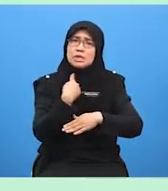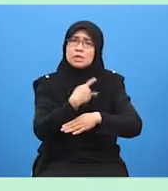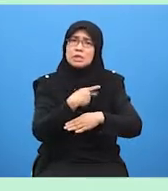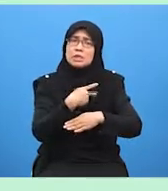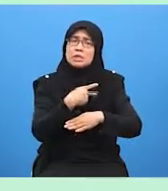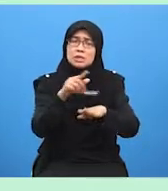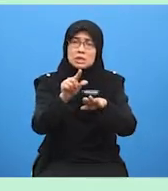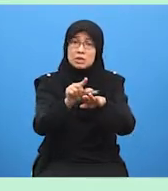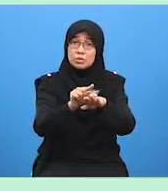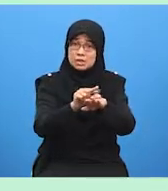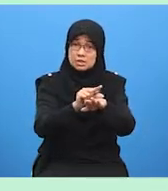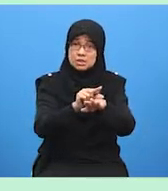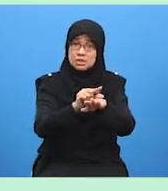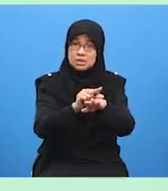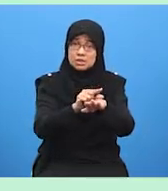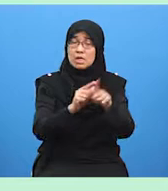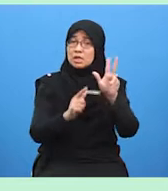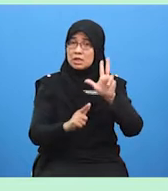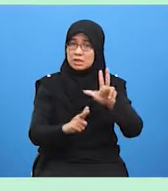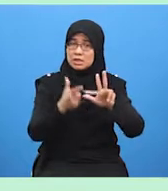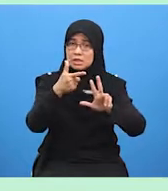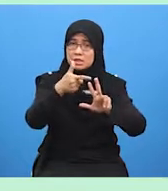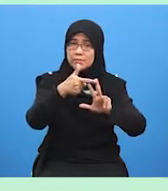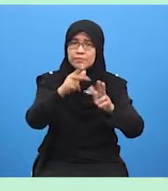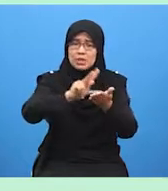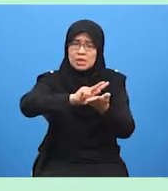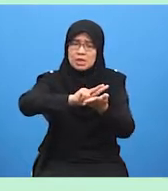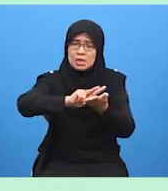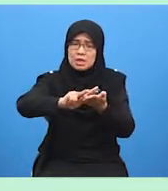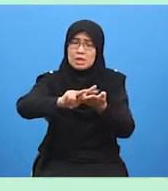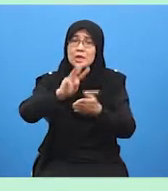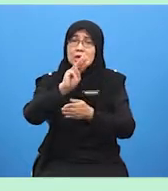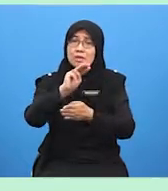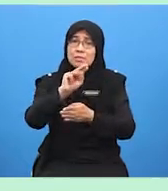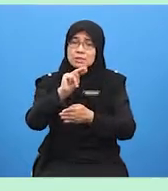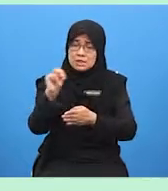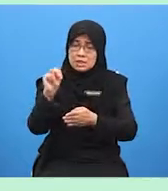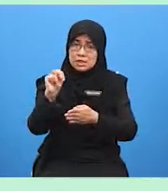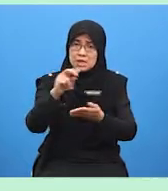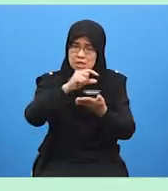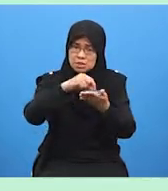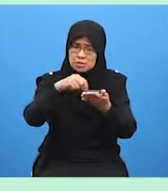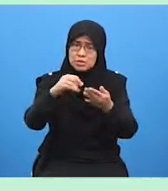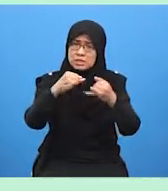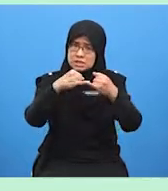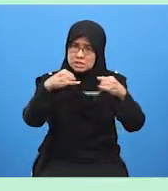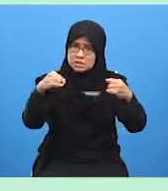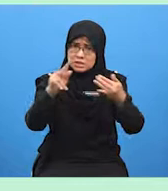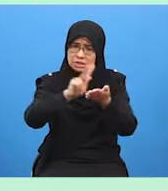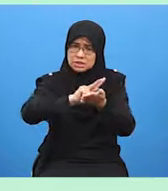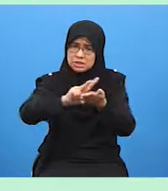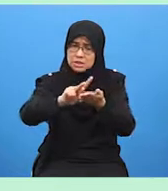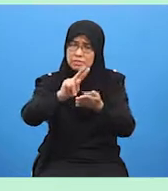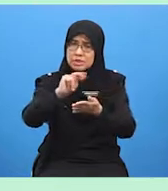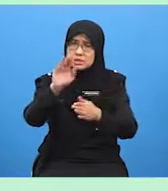dalam penghasilan produk. Ketiga, kemasan. Tuliskan jenis kemasan